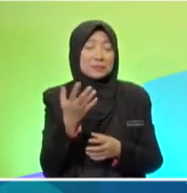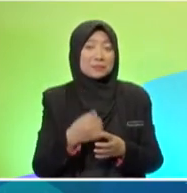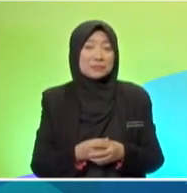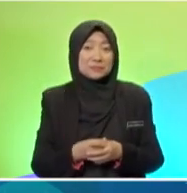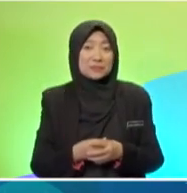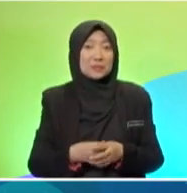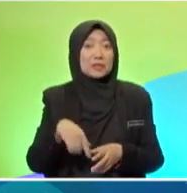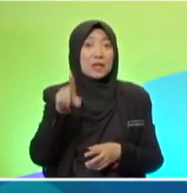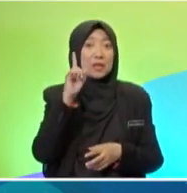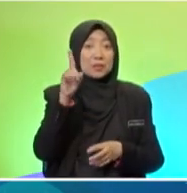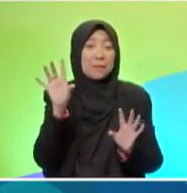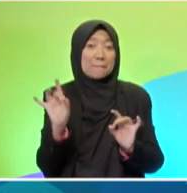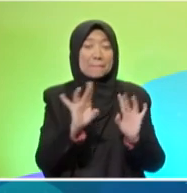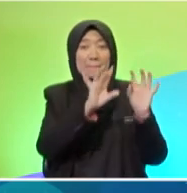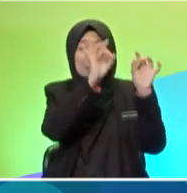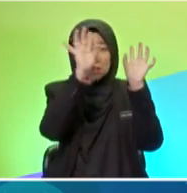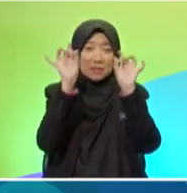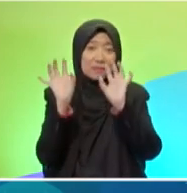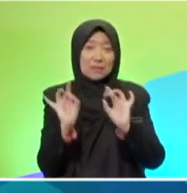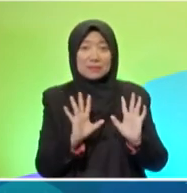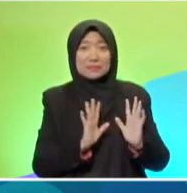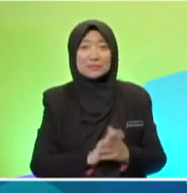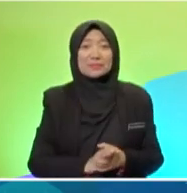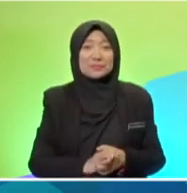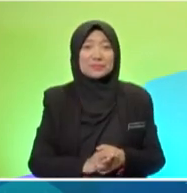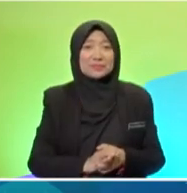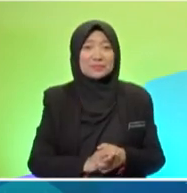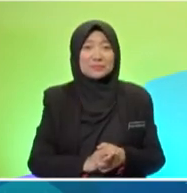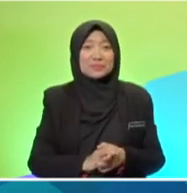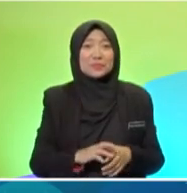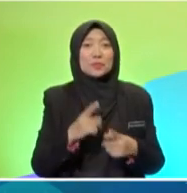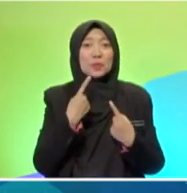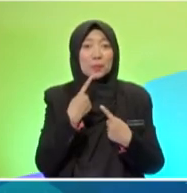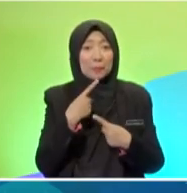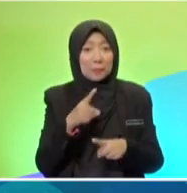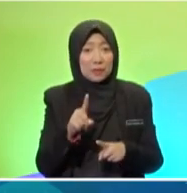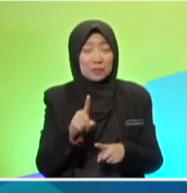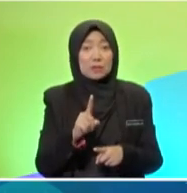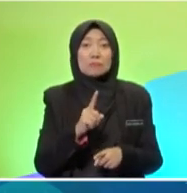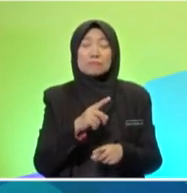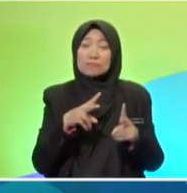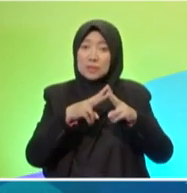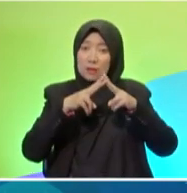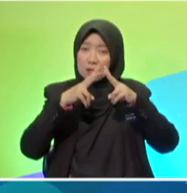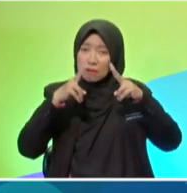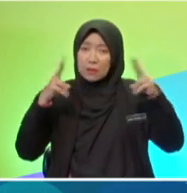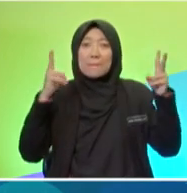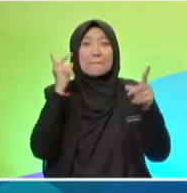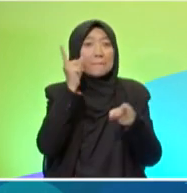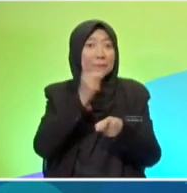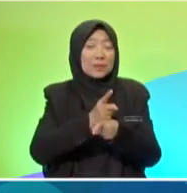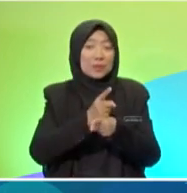satu bintang silakan yang sangat tepat dan sangat jelas terbaik Zakwan